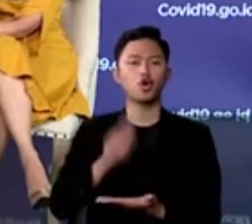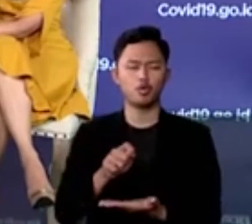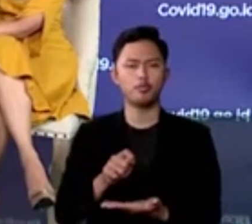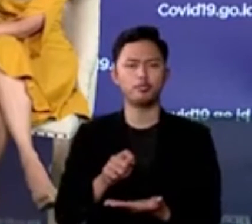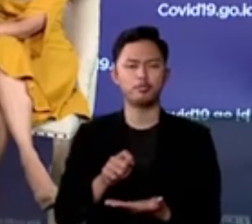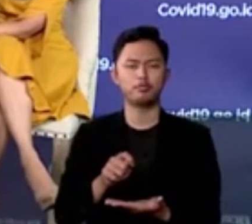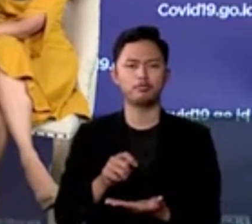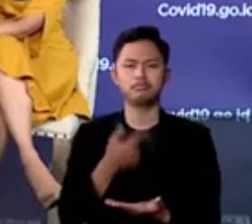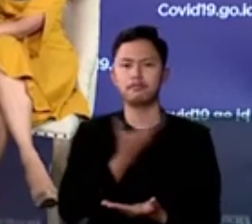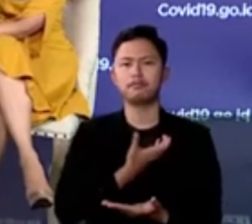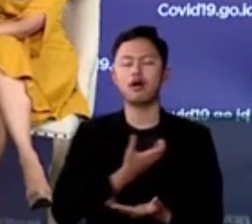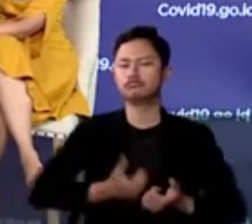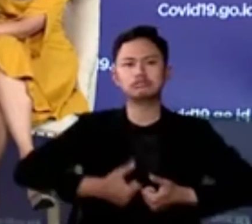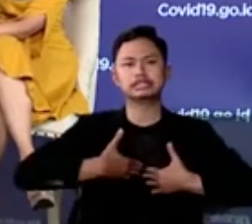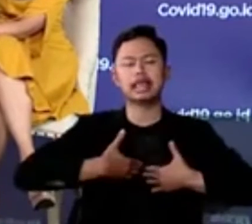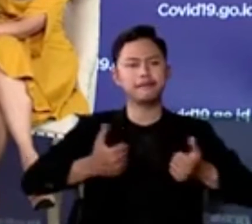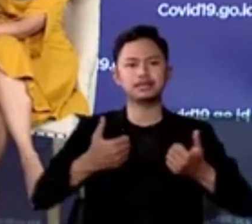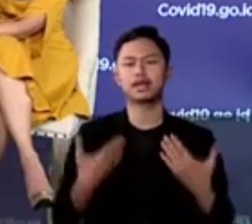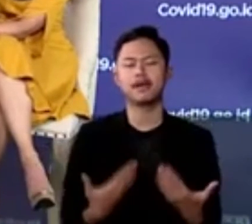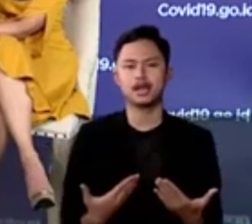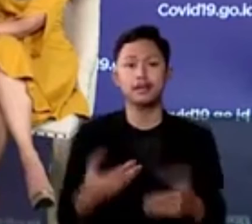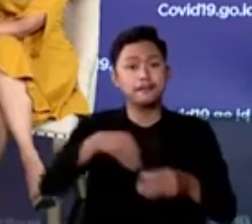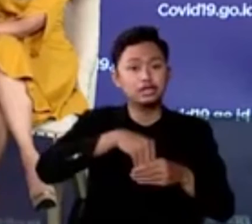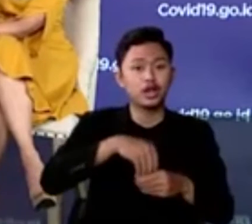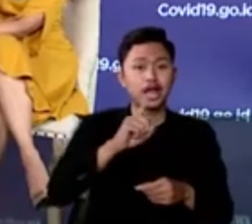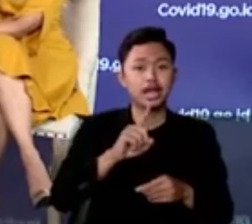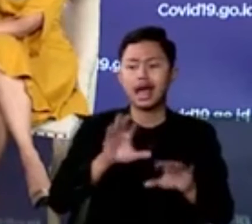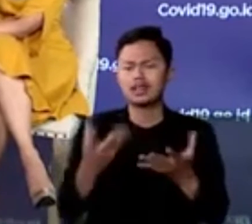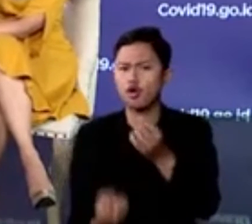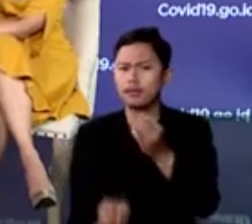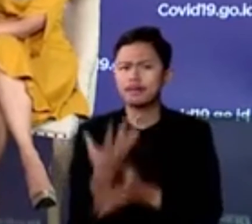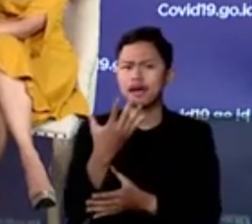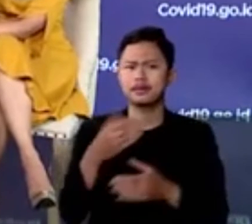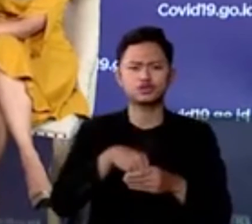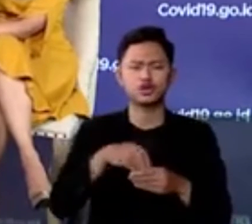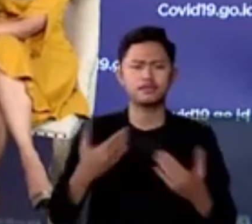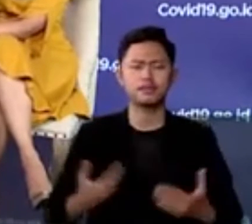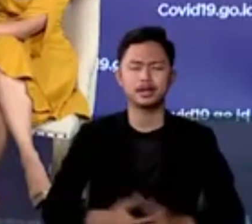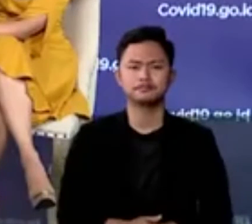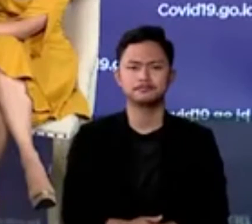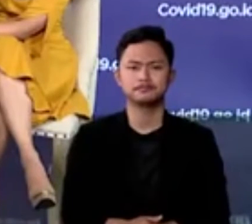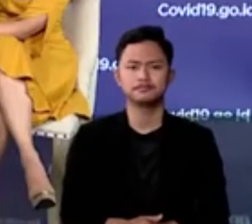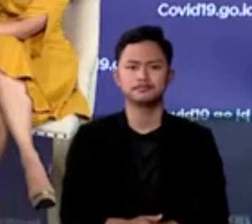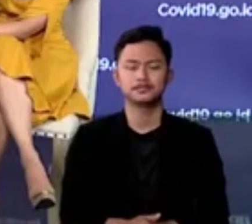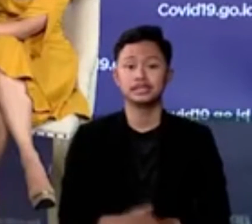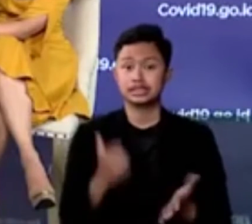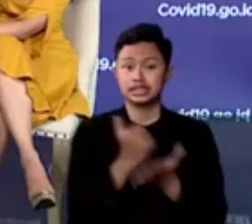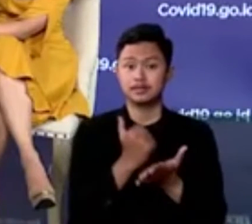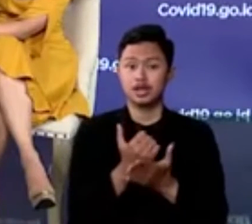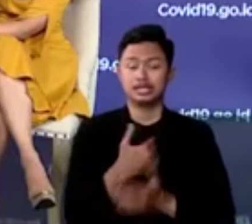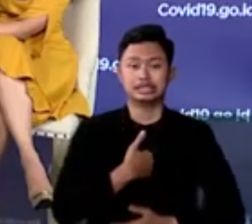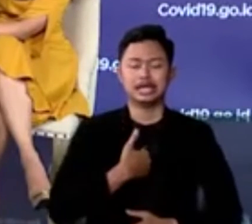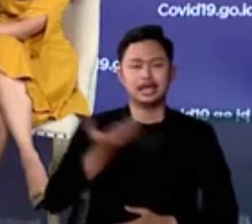hukum juga untuk bisa Survive dan juga bisa mungkin mah berkembang ditengah pandemi Nah kalau tadi saya sebenarnya